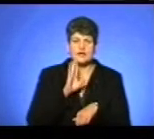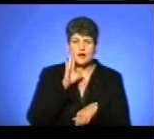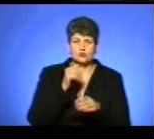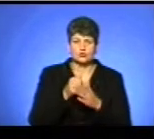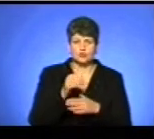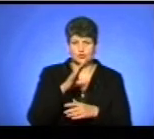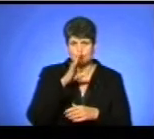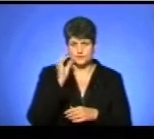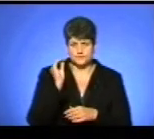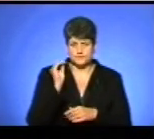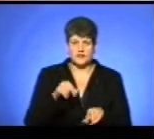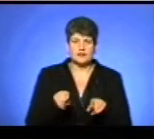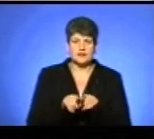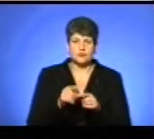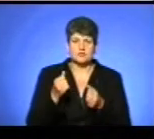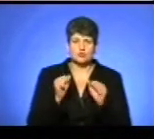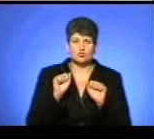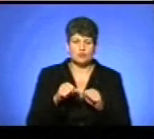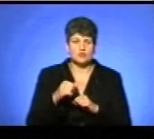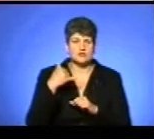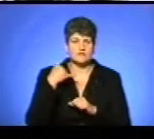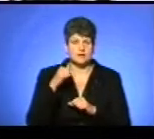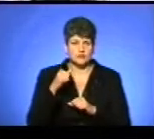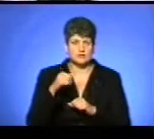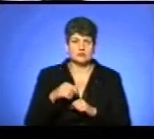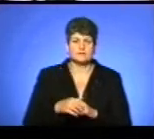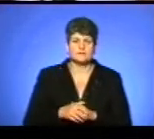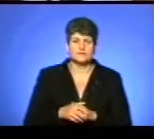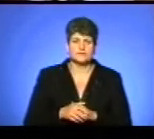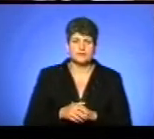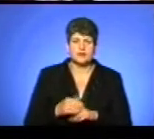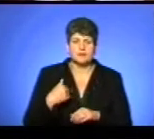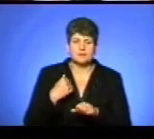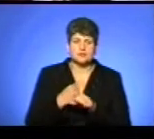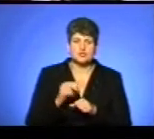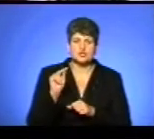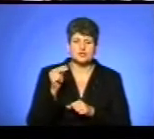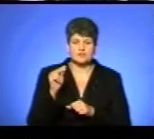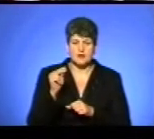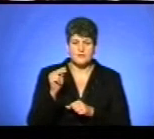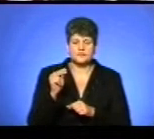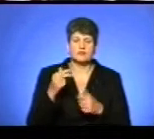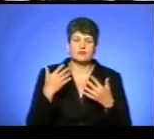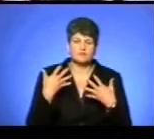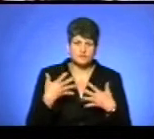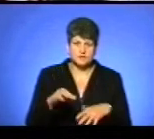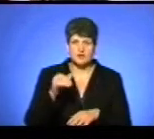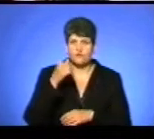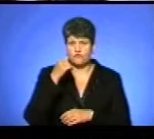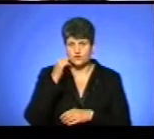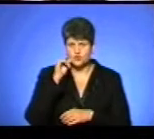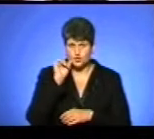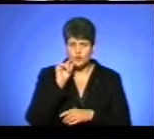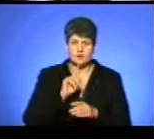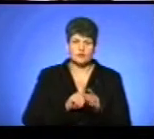опівночі. Також машину можна викликати за номером. Ми працюємо з четверга, тобто вже вчора